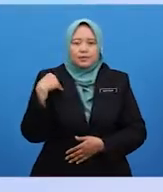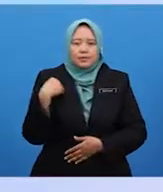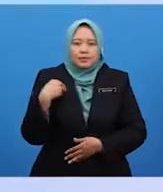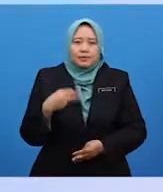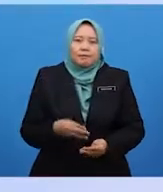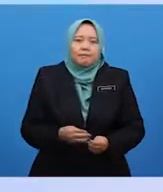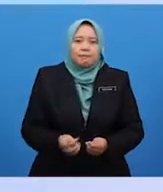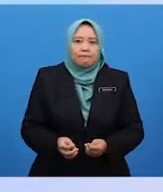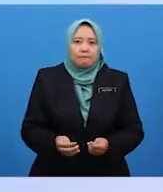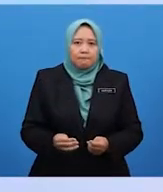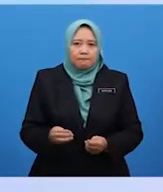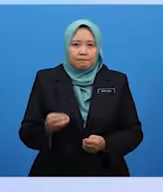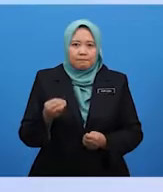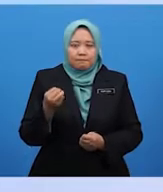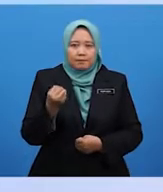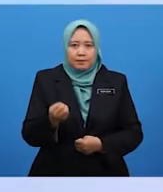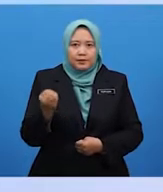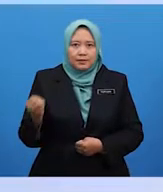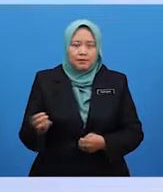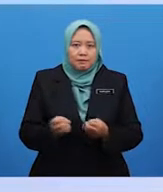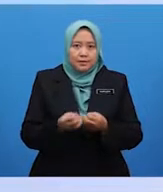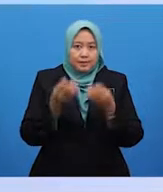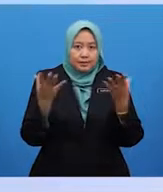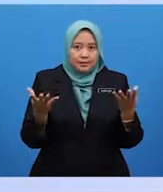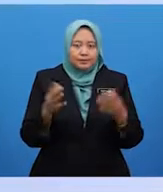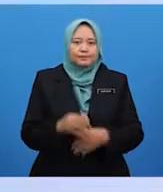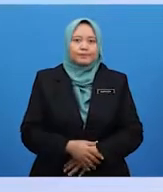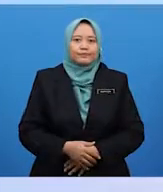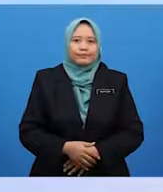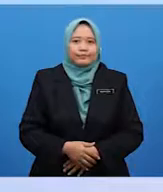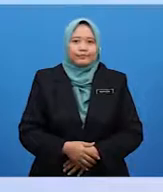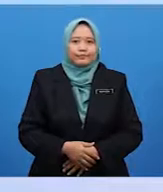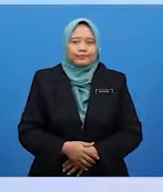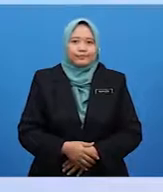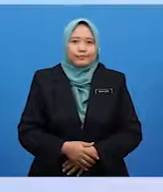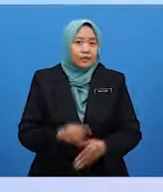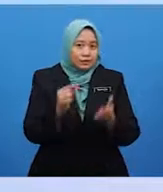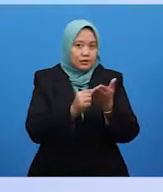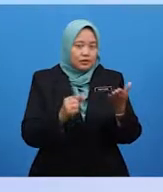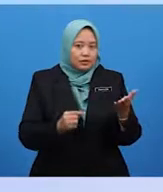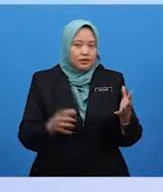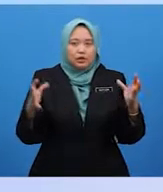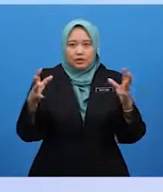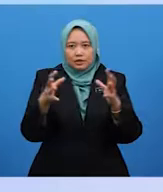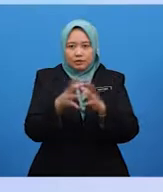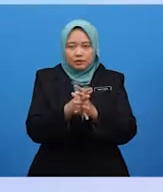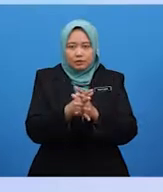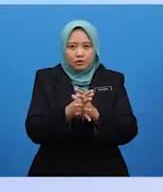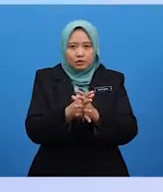bentuk grafik adalah proses komunikasi visual yang menggabungkan teks dan ilustrasi dalam penghasilan